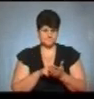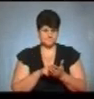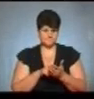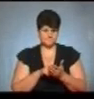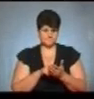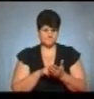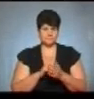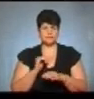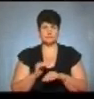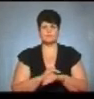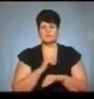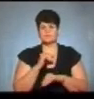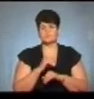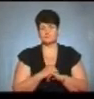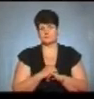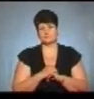вас.